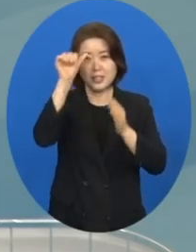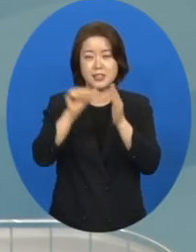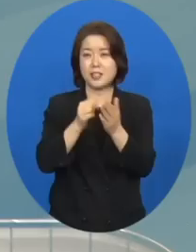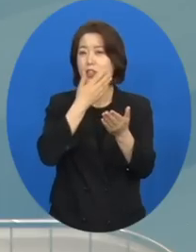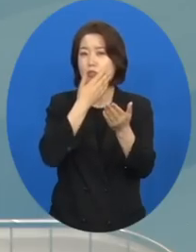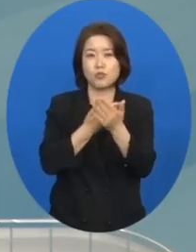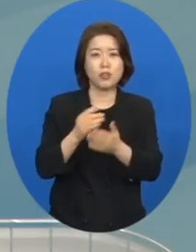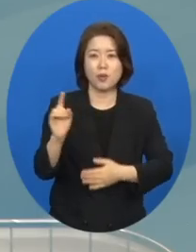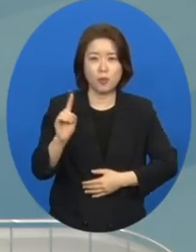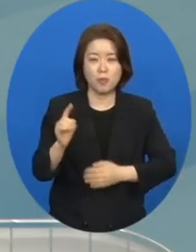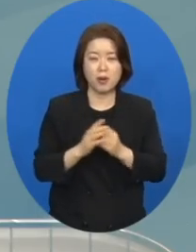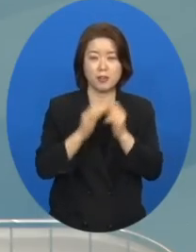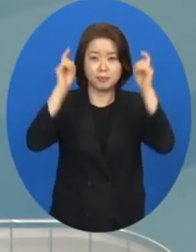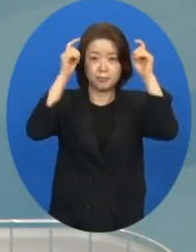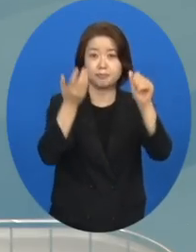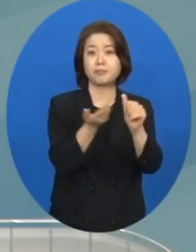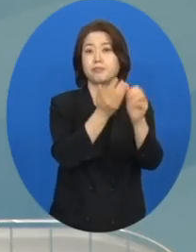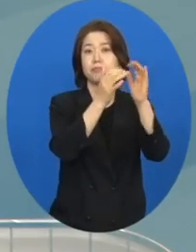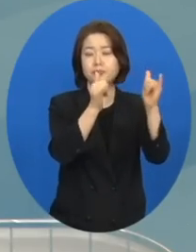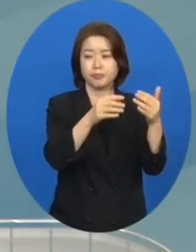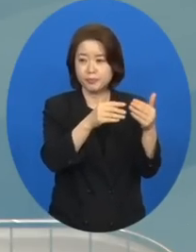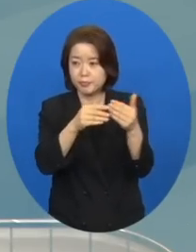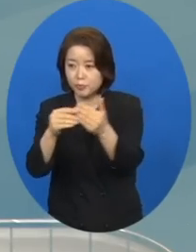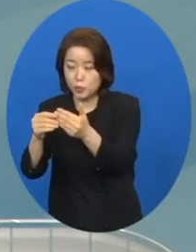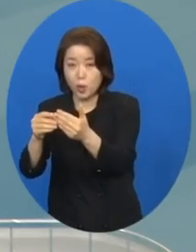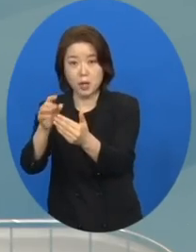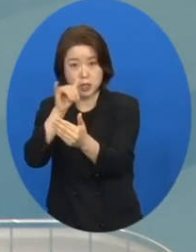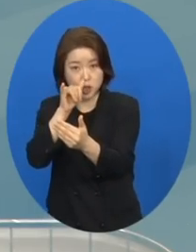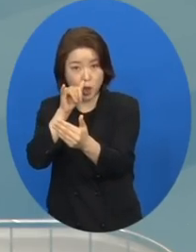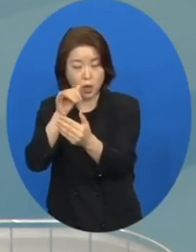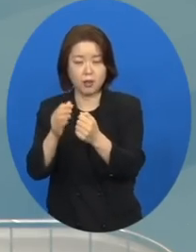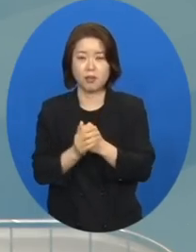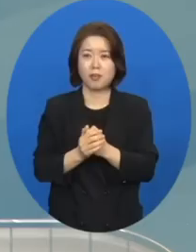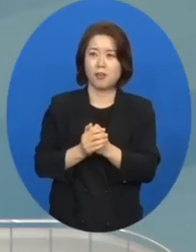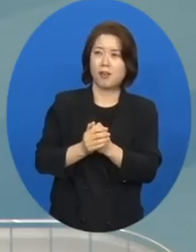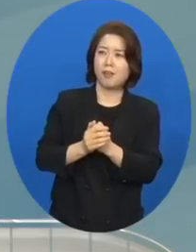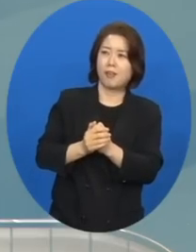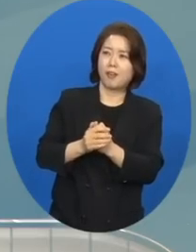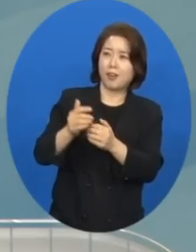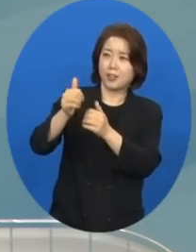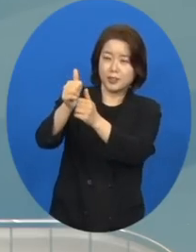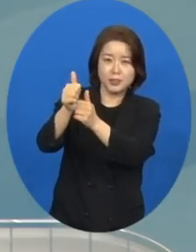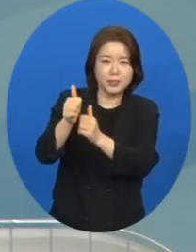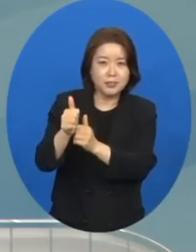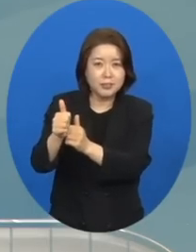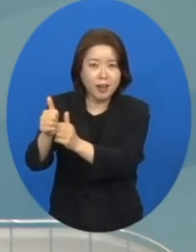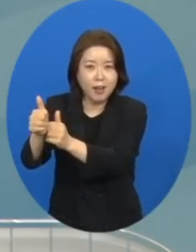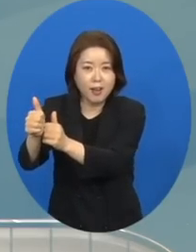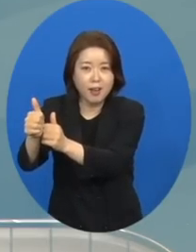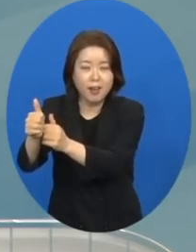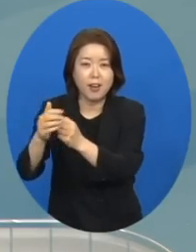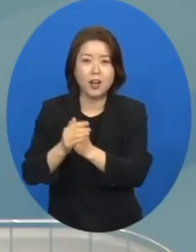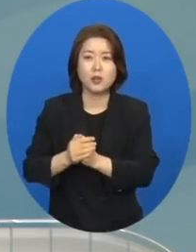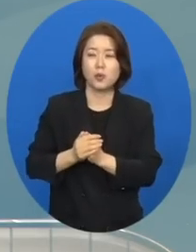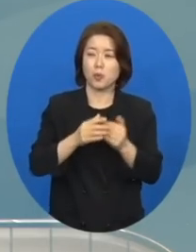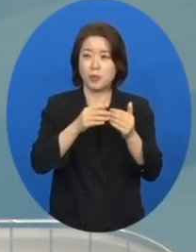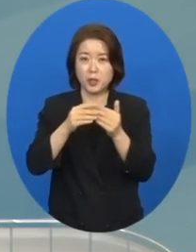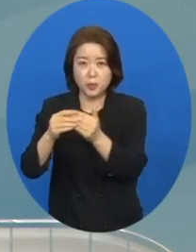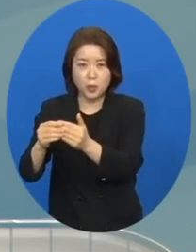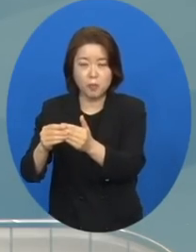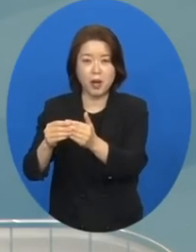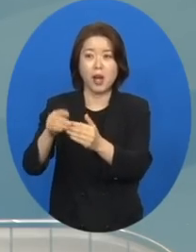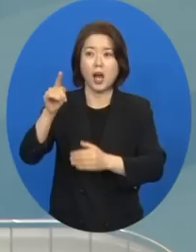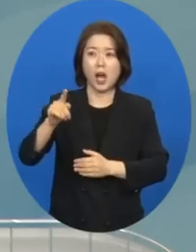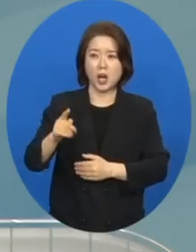목자의 인두암 을 받느냐 목자의 음성을 따라서 그 목자의 인도함을 받고 그